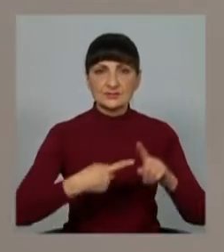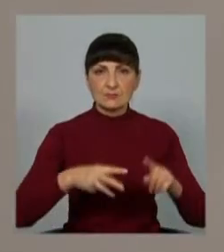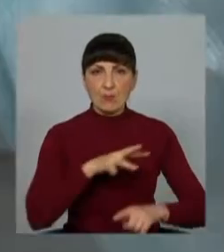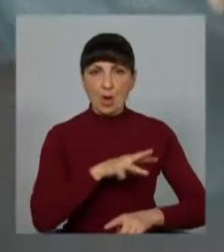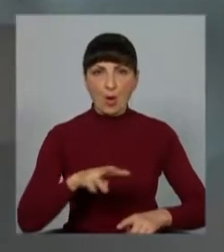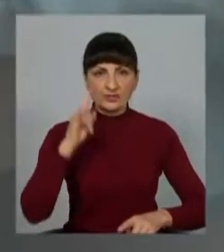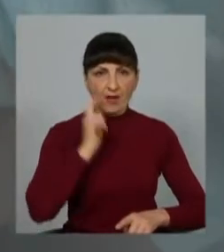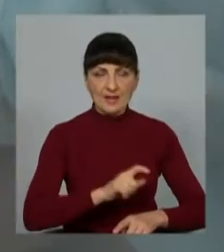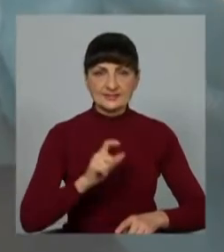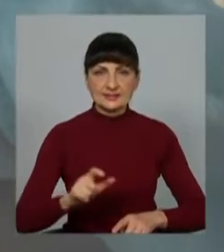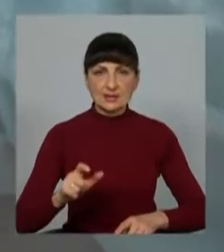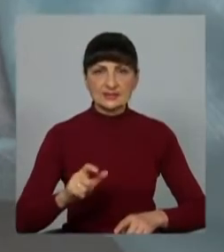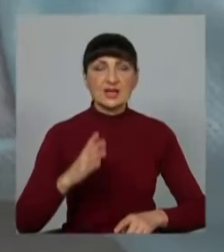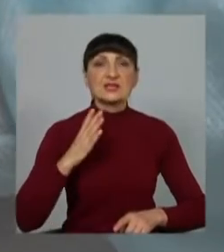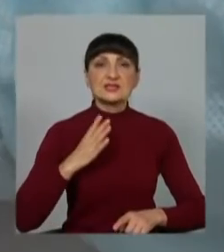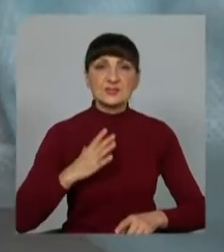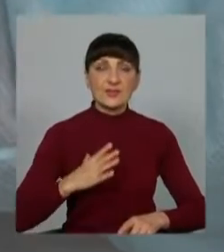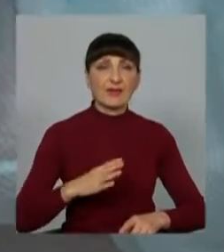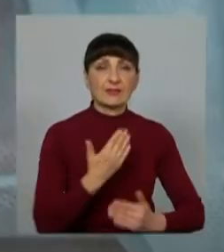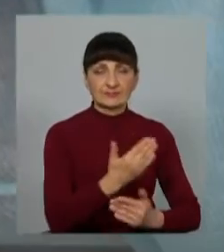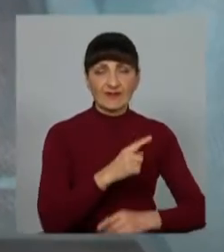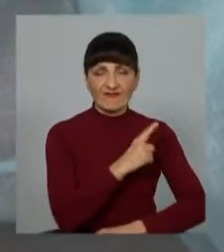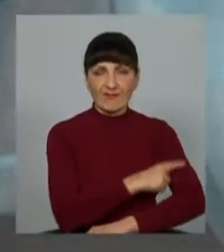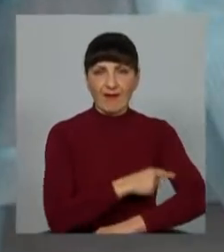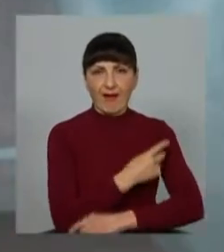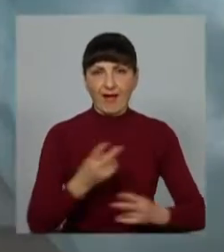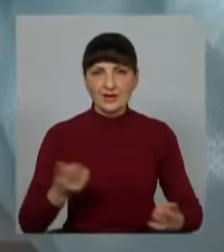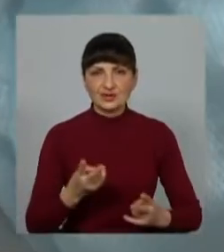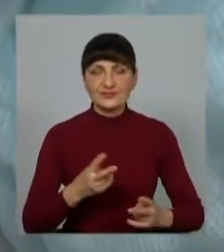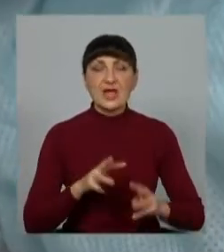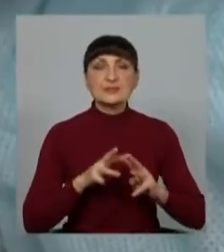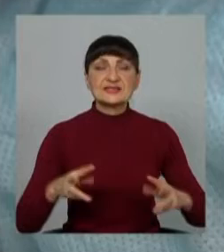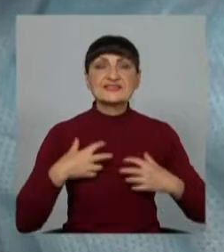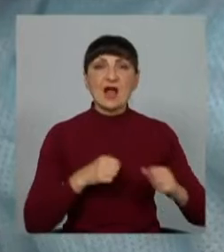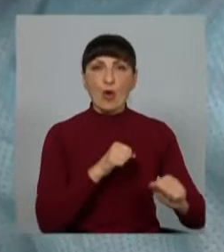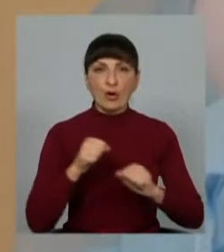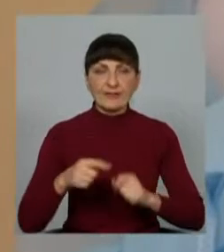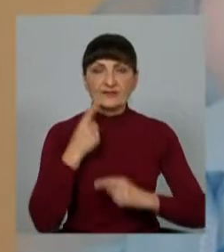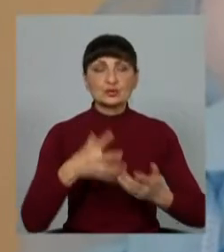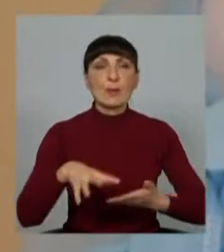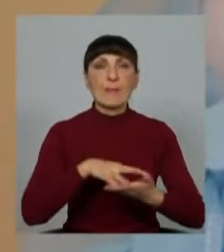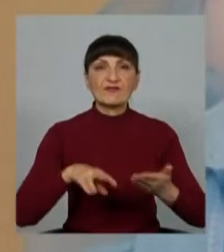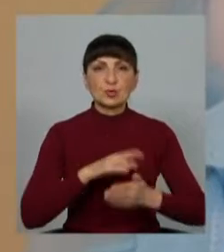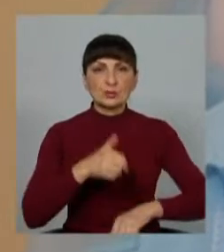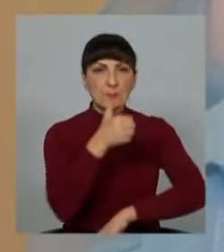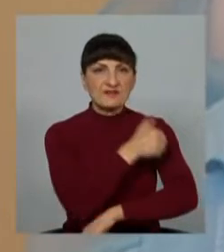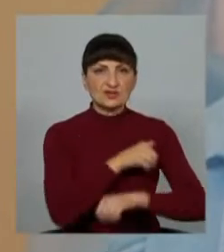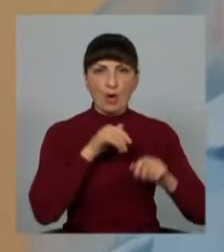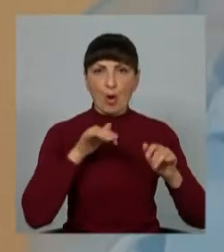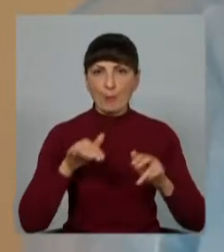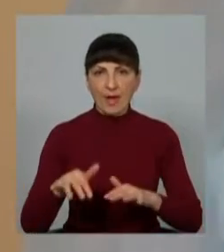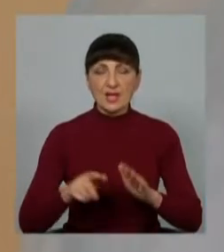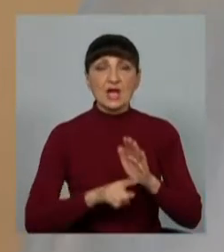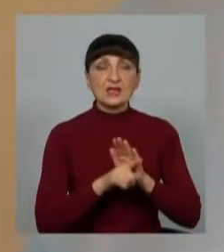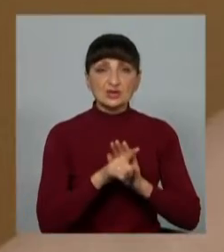миллионам соотечественников. Терпение нашим врачам. Помимо этого, в Минздраве решили начать повторную прививочную кампанию.